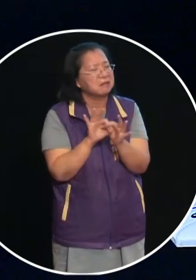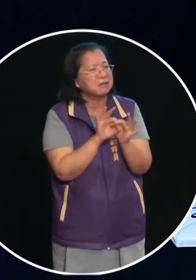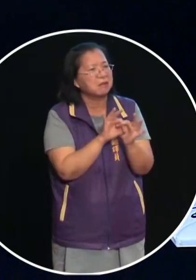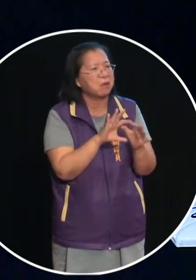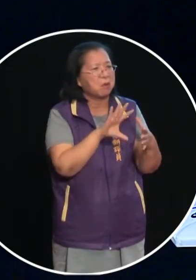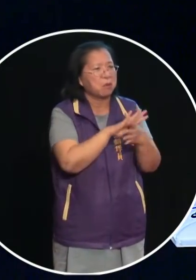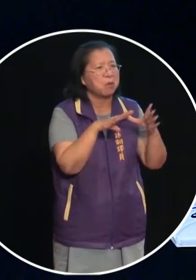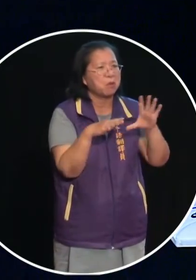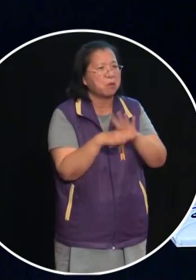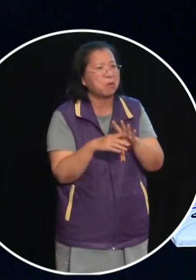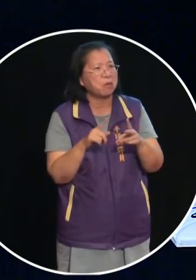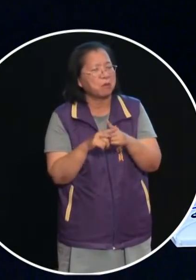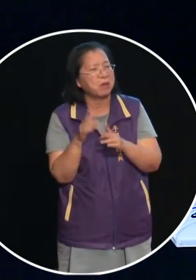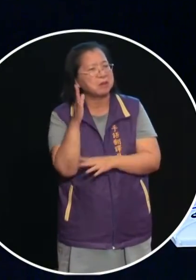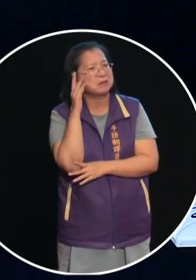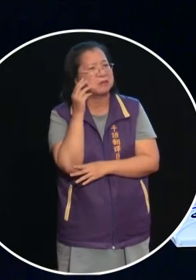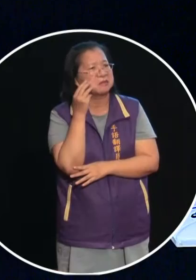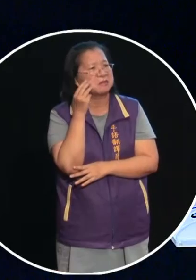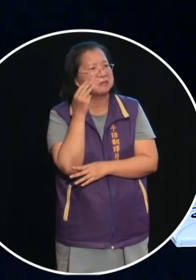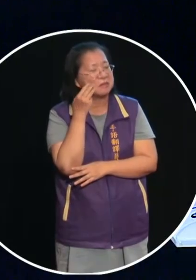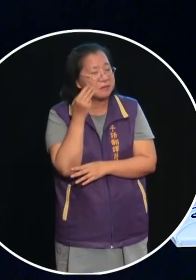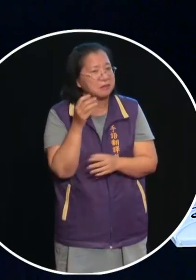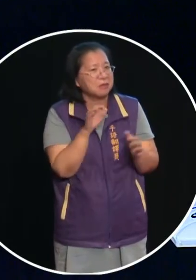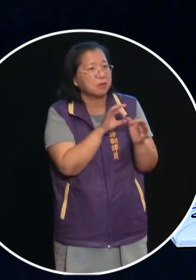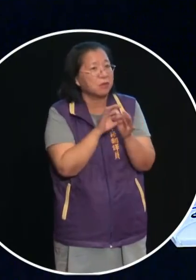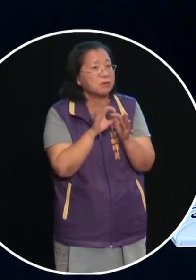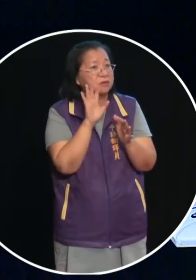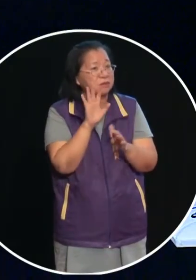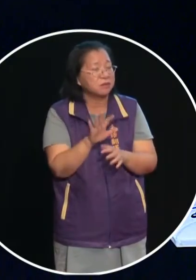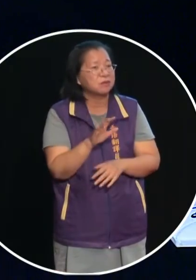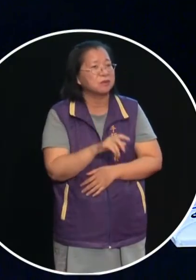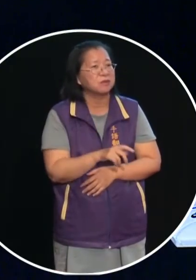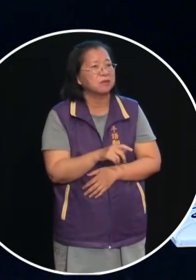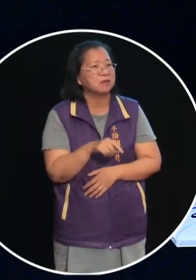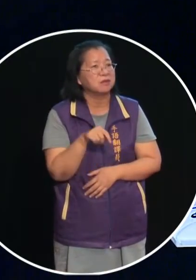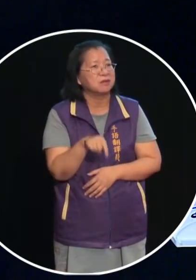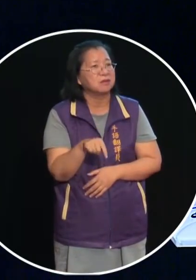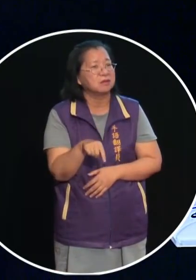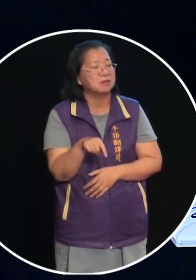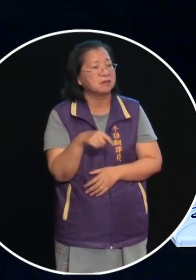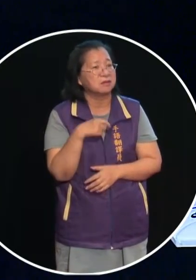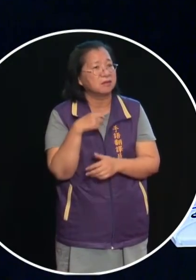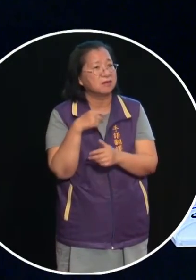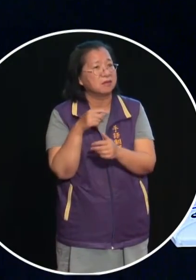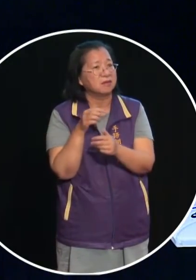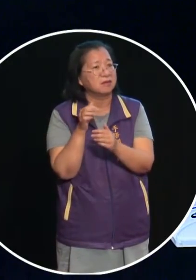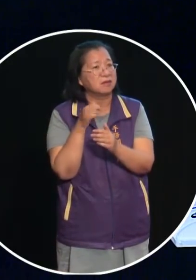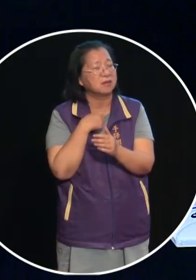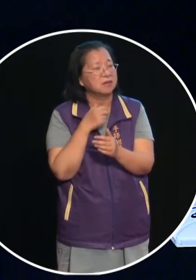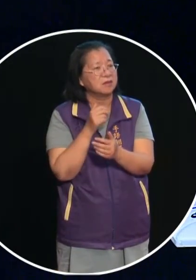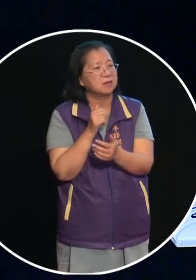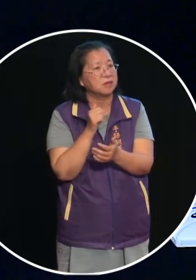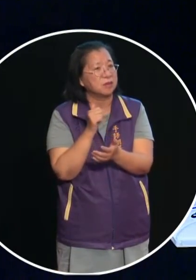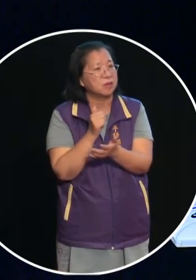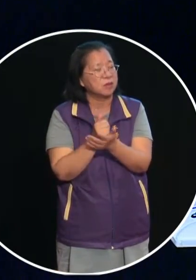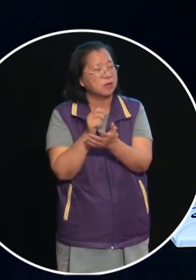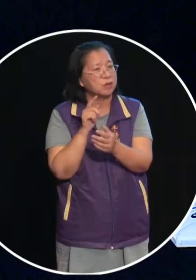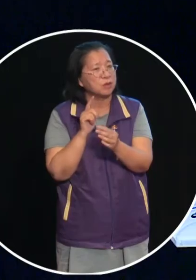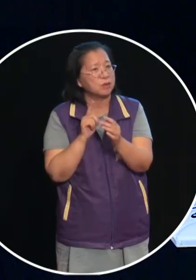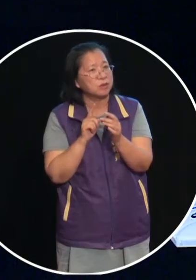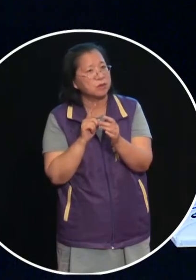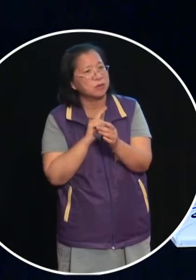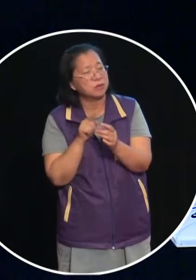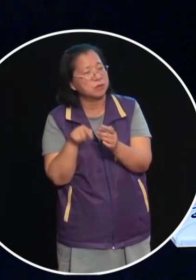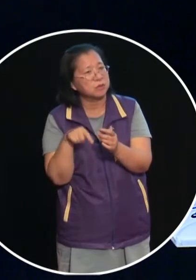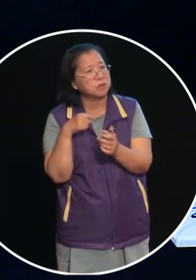化上或者是说政治上的一些关系，那这个统一教对今天的所谓的日本的影响到底深不